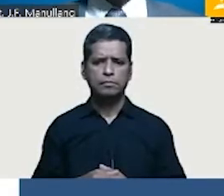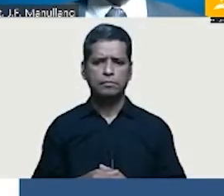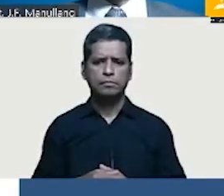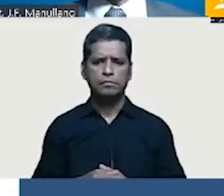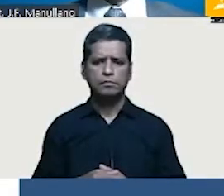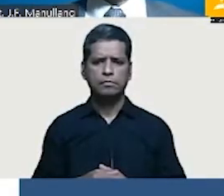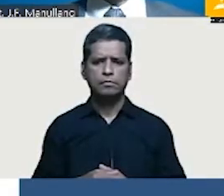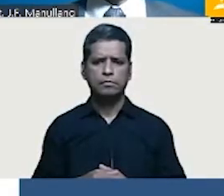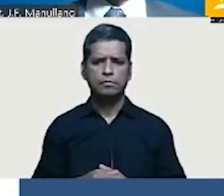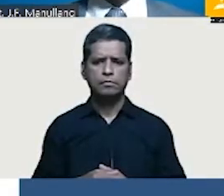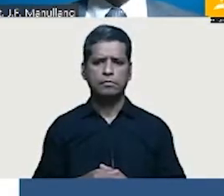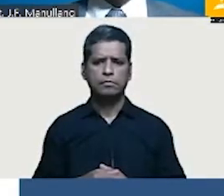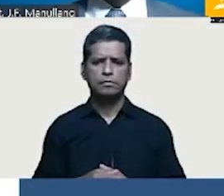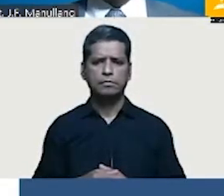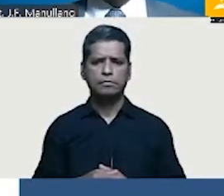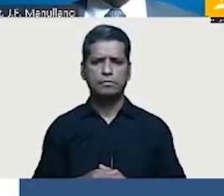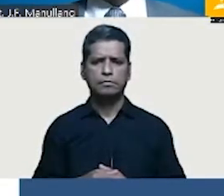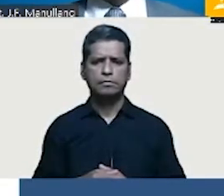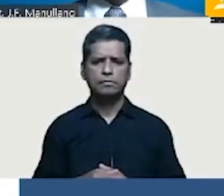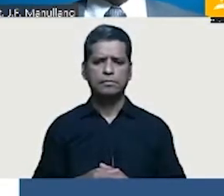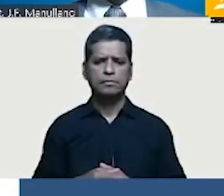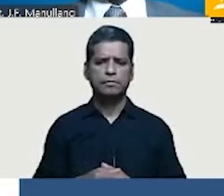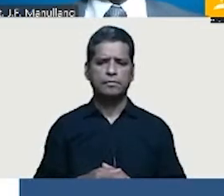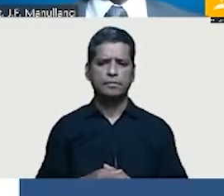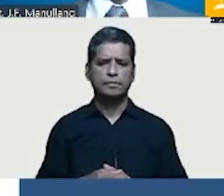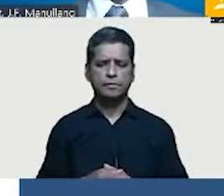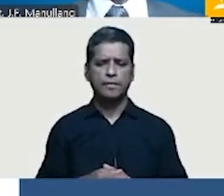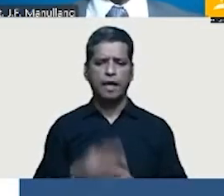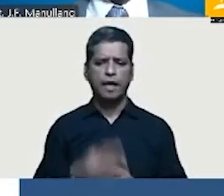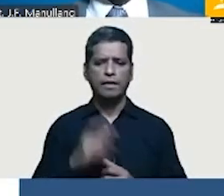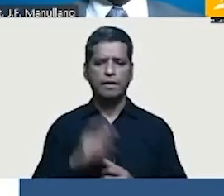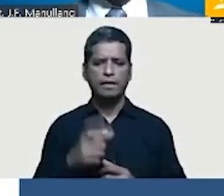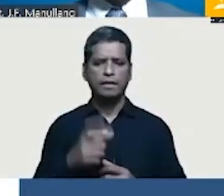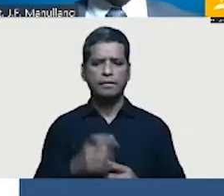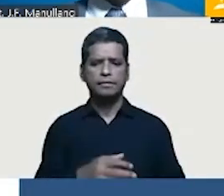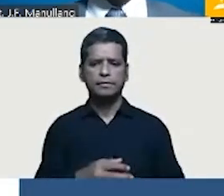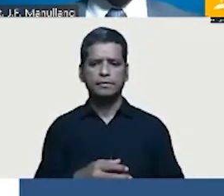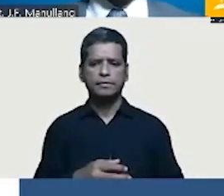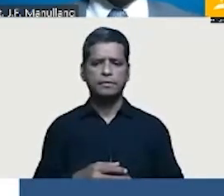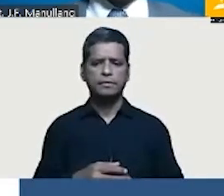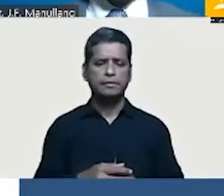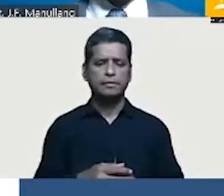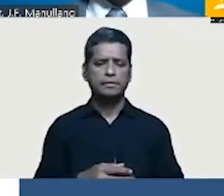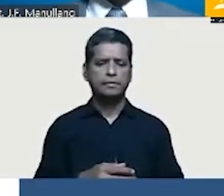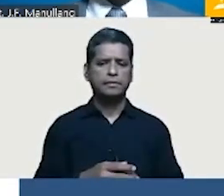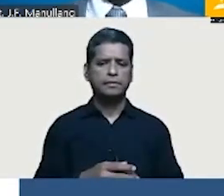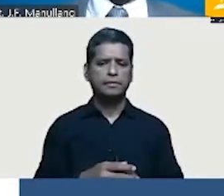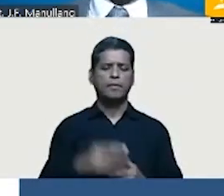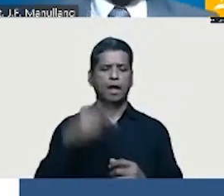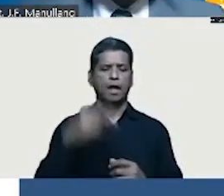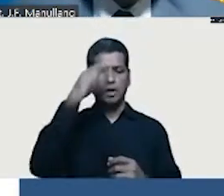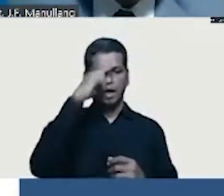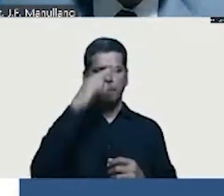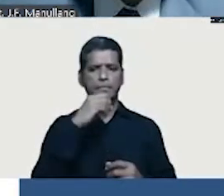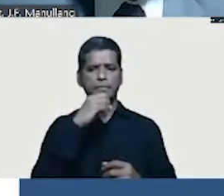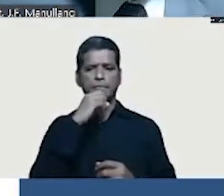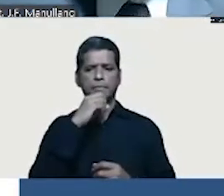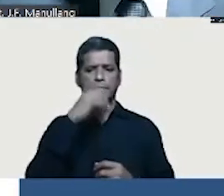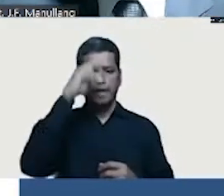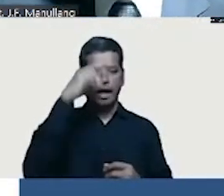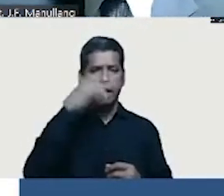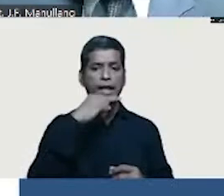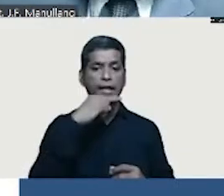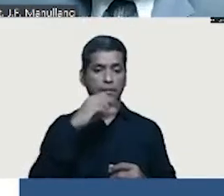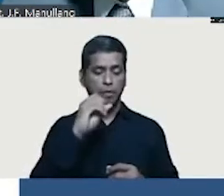Padahal Tuhan tidak melihatnya mereka akan ada damai sejahtera kata nabi-nabi palsu Padahal mereka belum menyimpang dari